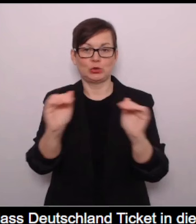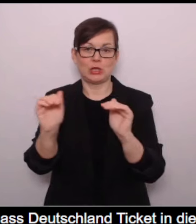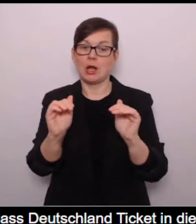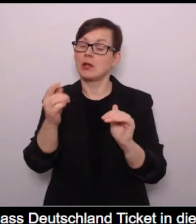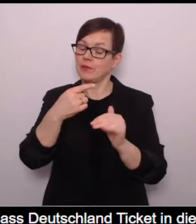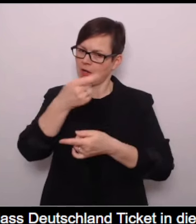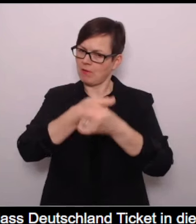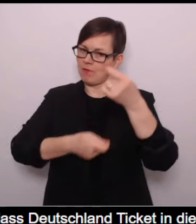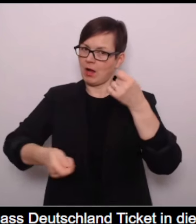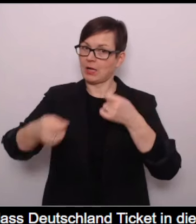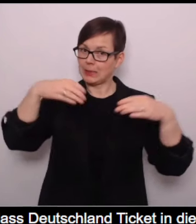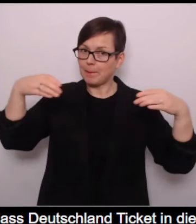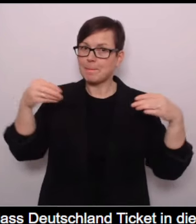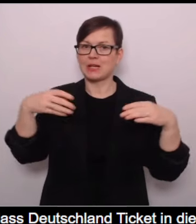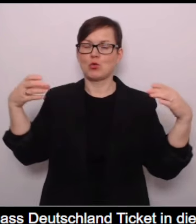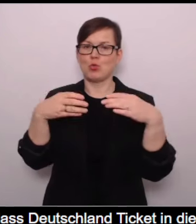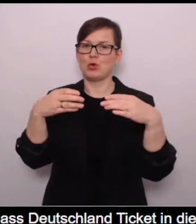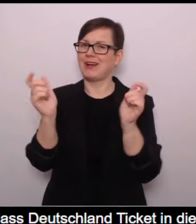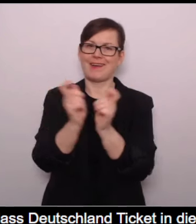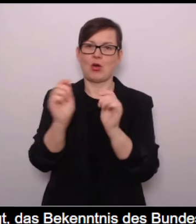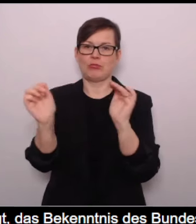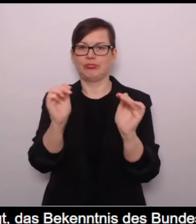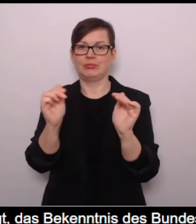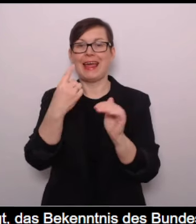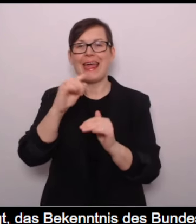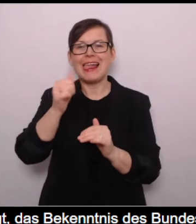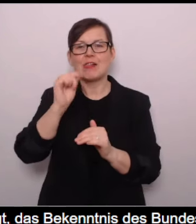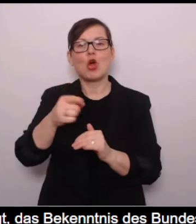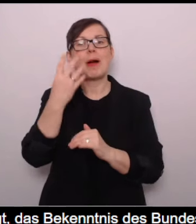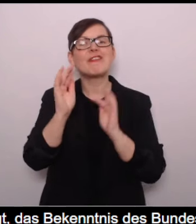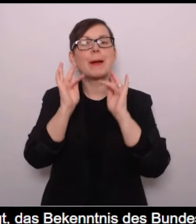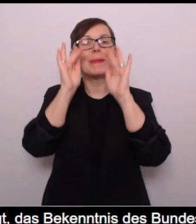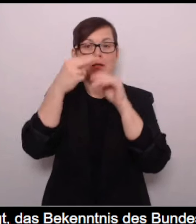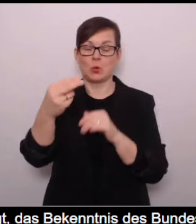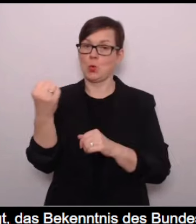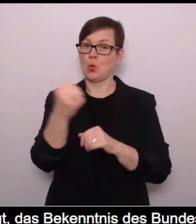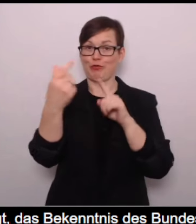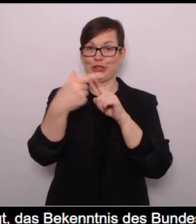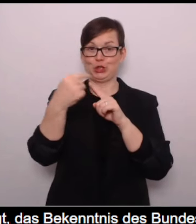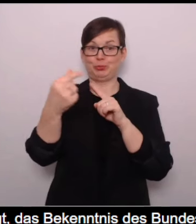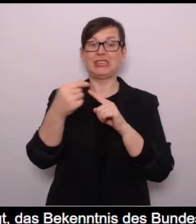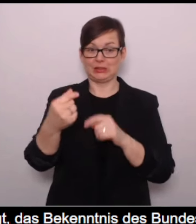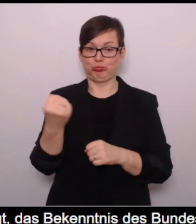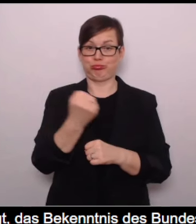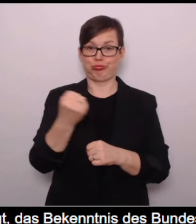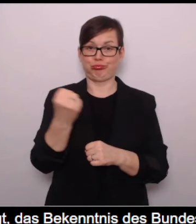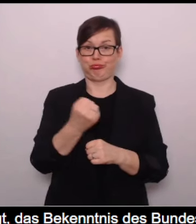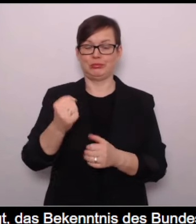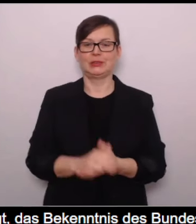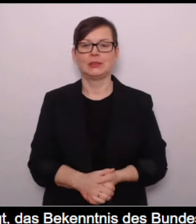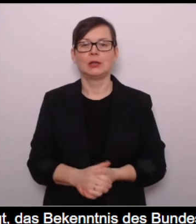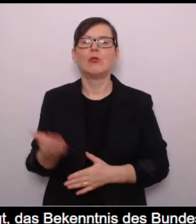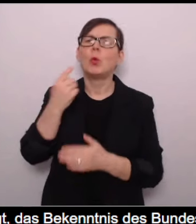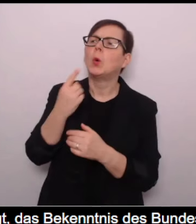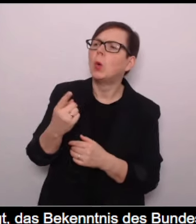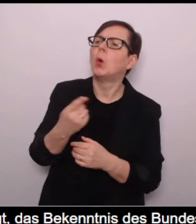Komponenten. Erstens, den Kommunalen Finanzausgleich, den wir auf Rekordniveau wieder verhandelt haben, zusammen mit den Kommunen. 11,4 Milliarden